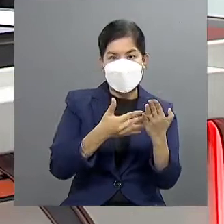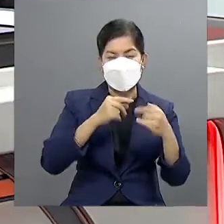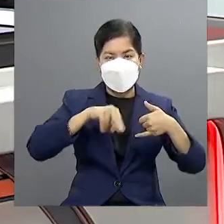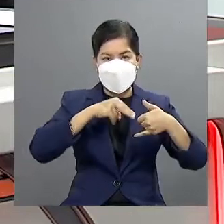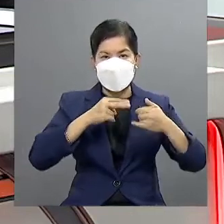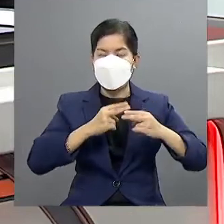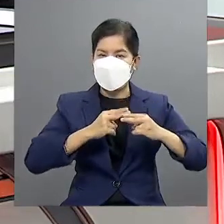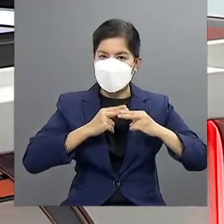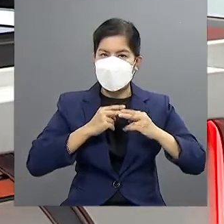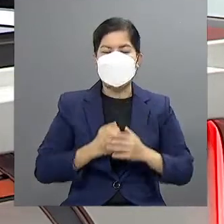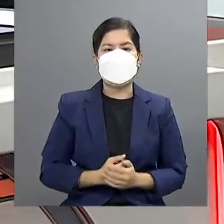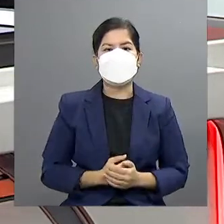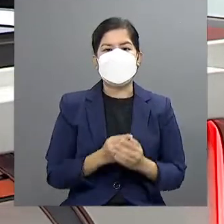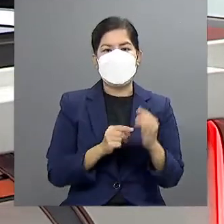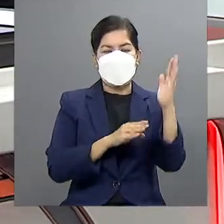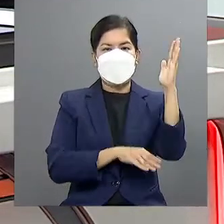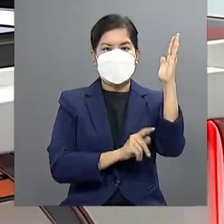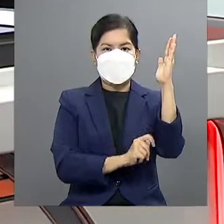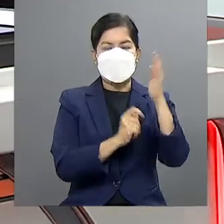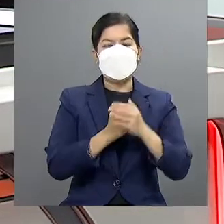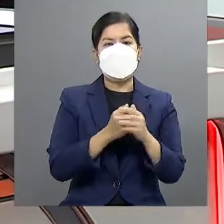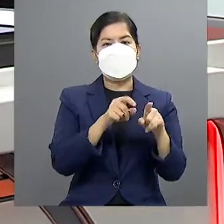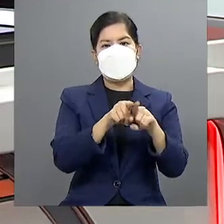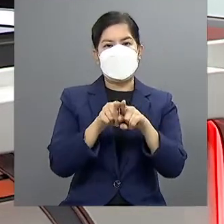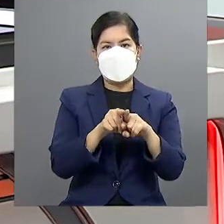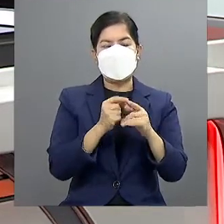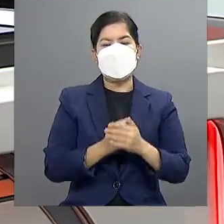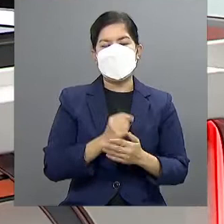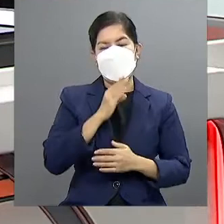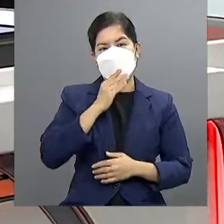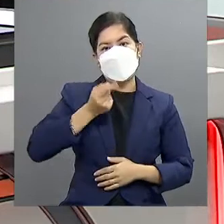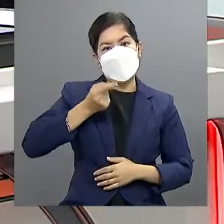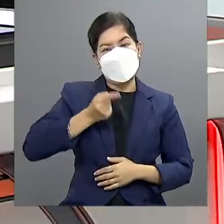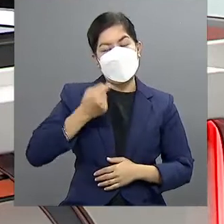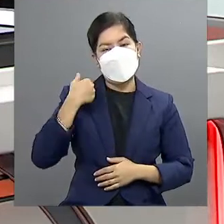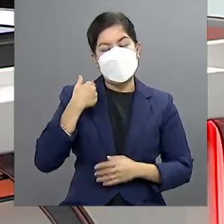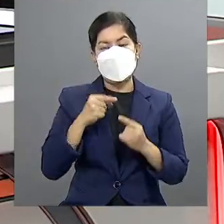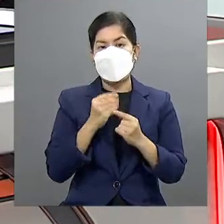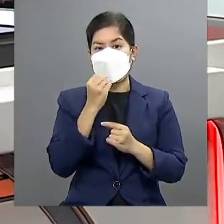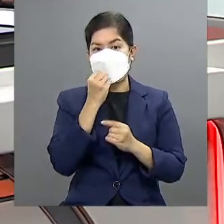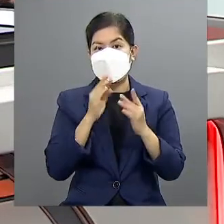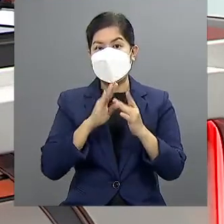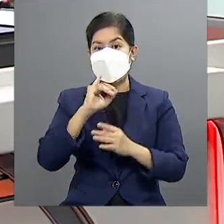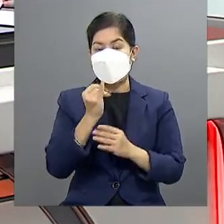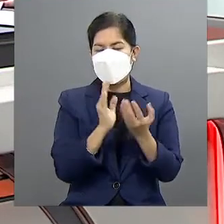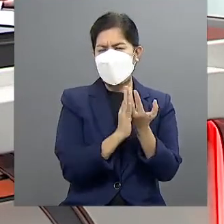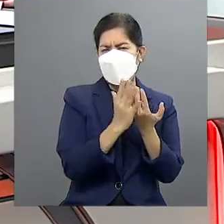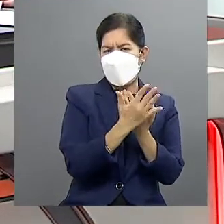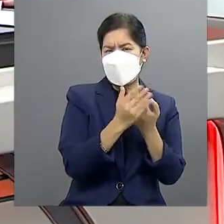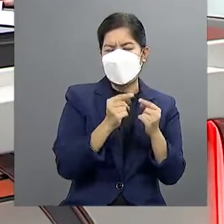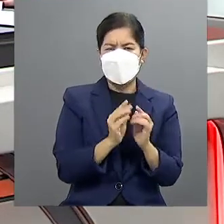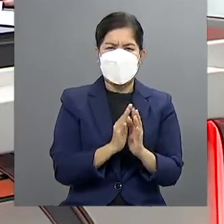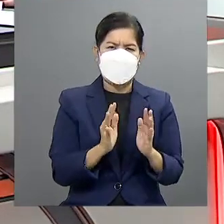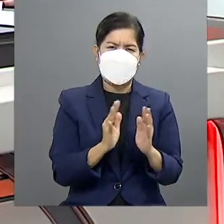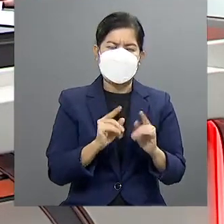ที่จังหวัดตรังเป็นอีกจังหวัดหนึ่งนะคะซึ่งตามปกติถ้าเป็นช่วงฤดูกินเจแบบนี้เนี่ยเราจะเห็นภาพบรรยากาศที่คึกคักแต่ว่าปีนี้ตรังเนี่ยบร